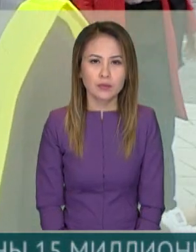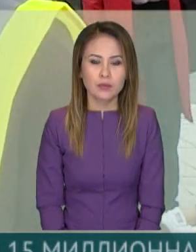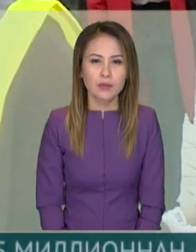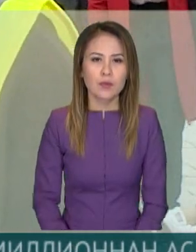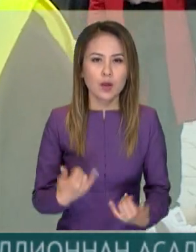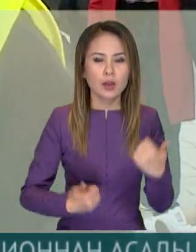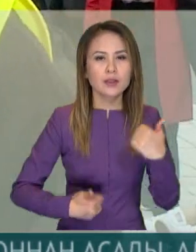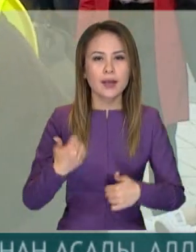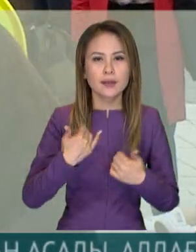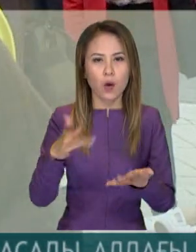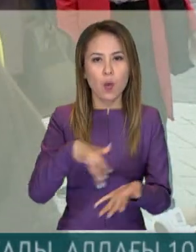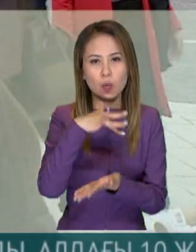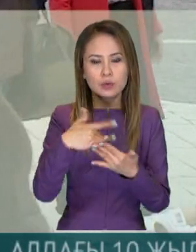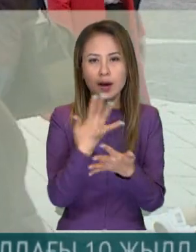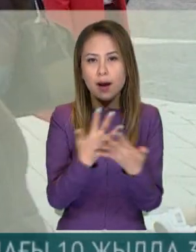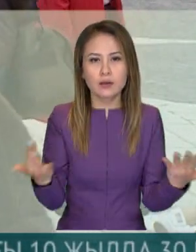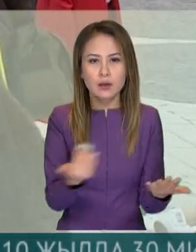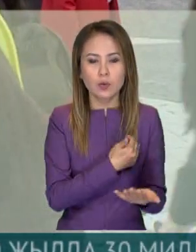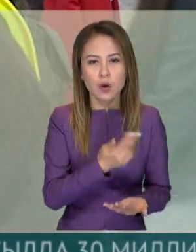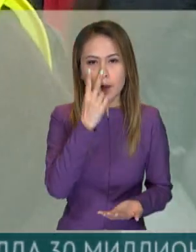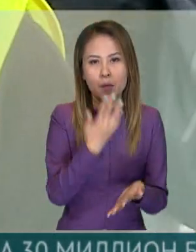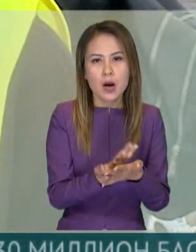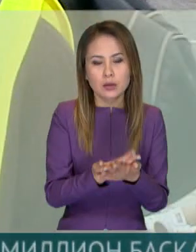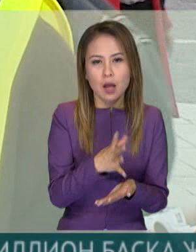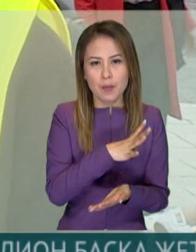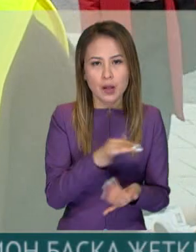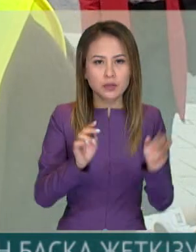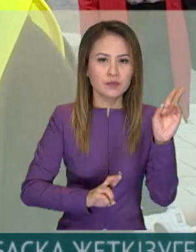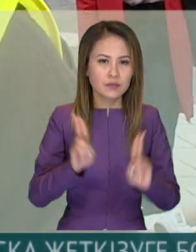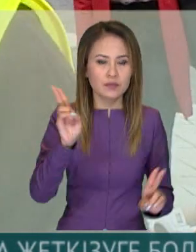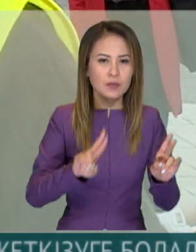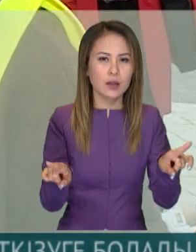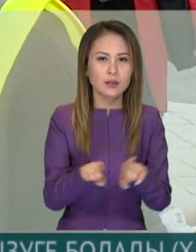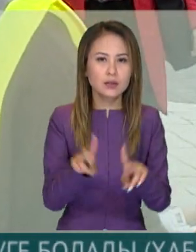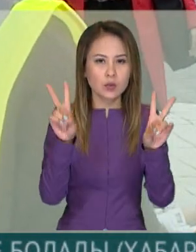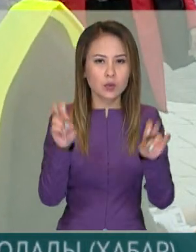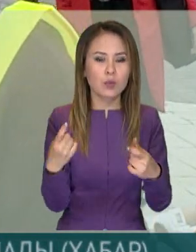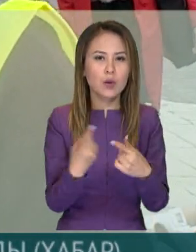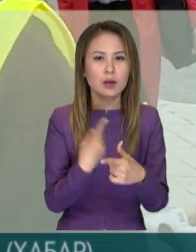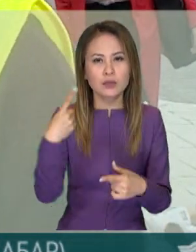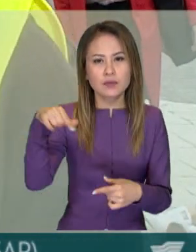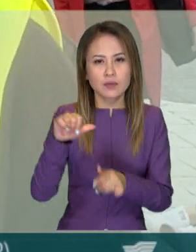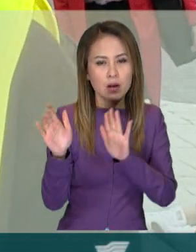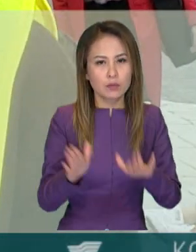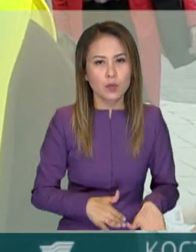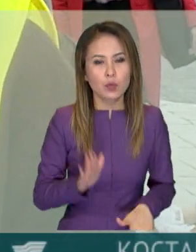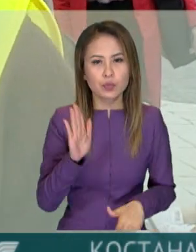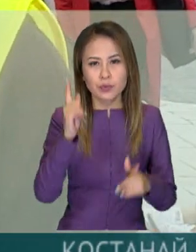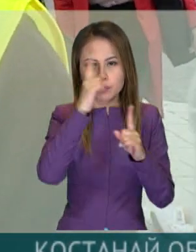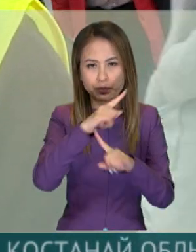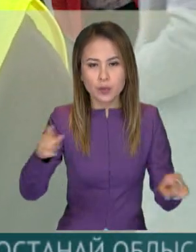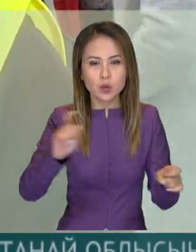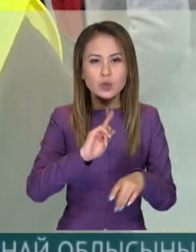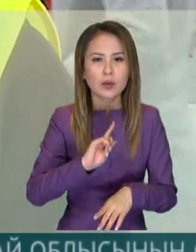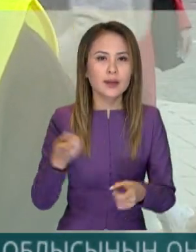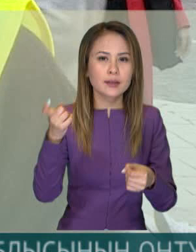Бұл сайыста біз қаланы түрлі қырынан көрсеткіміз келді. Ереже бойынша тақырып инстамит басталмастан бір апта бұрын жарияланады. Ал тіркелі